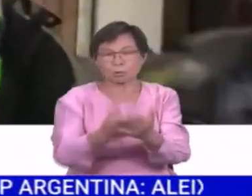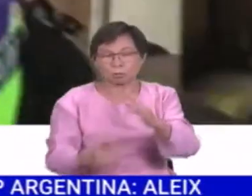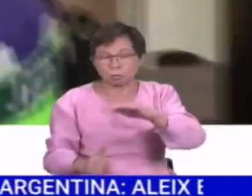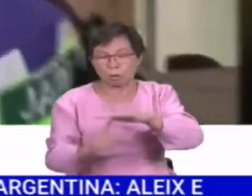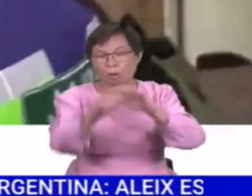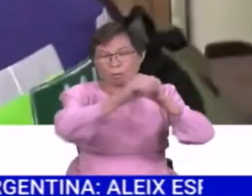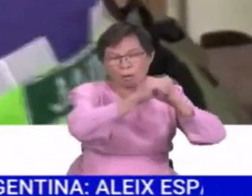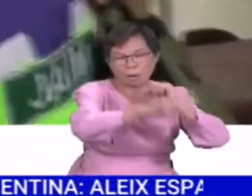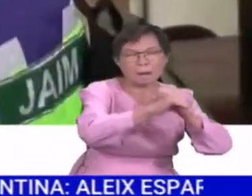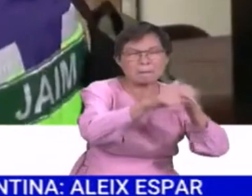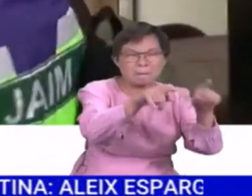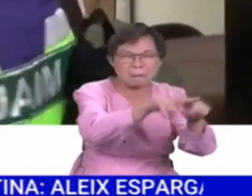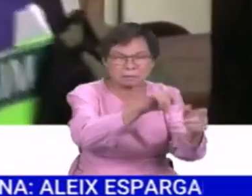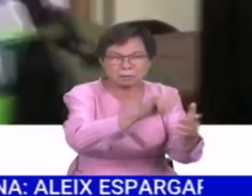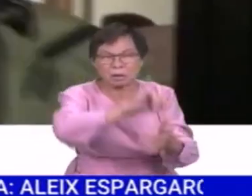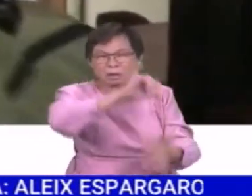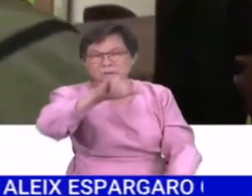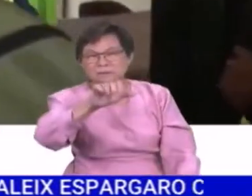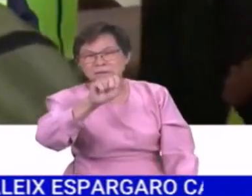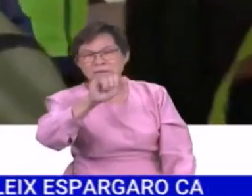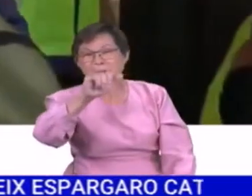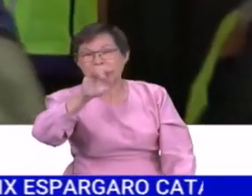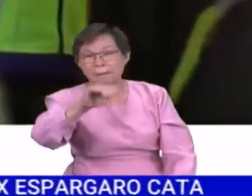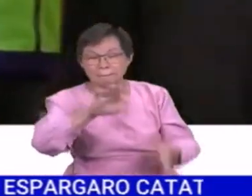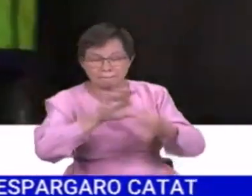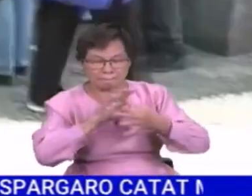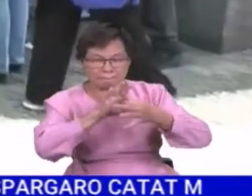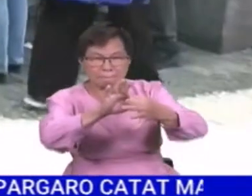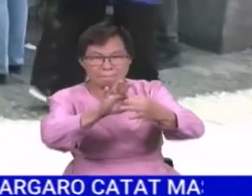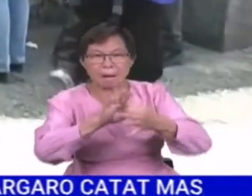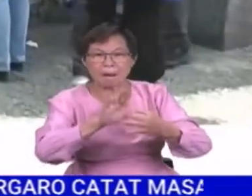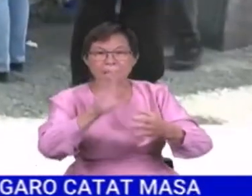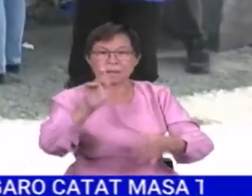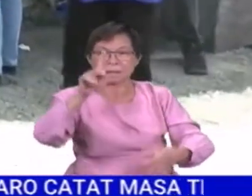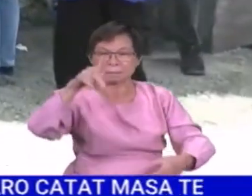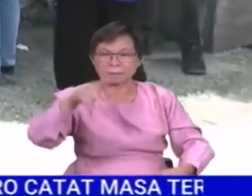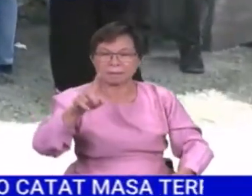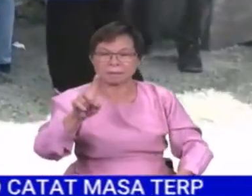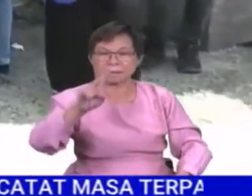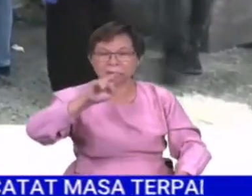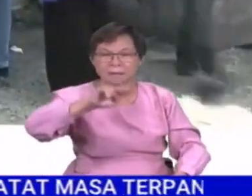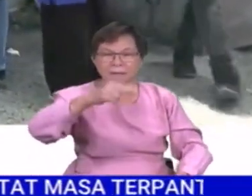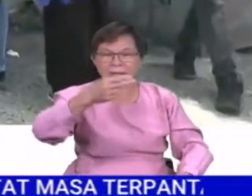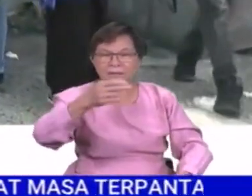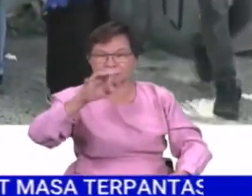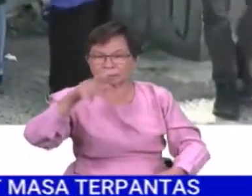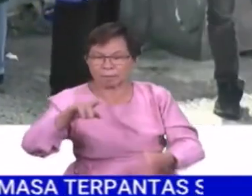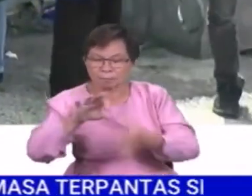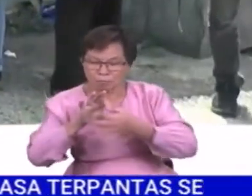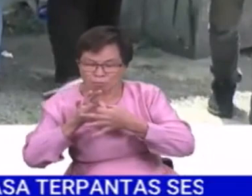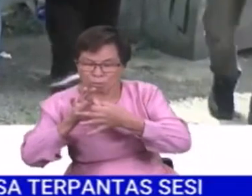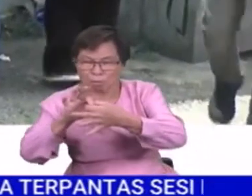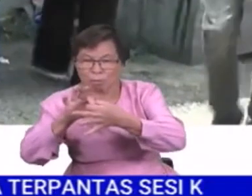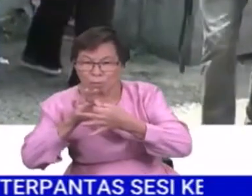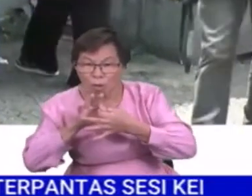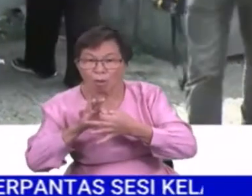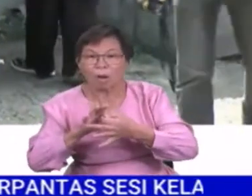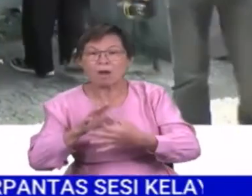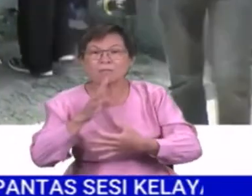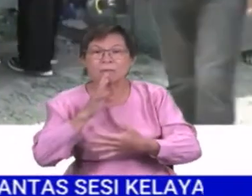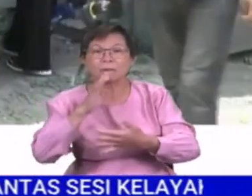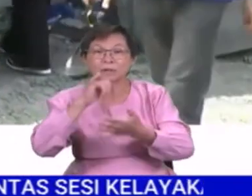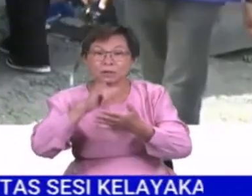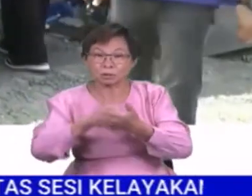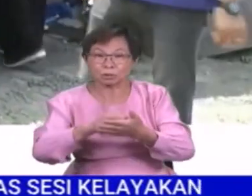kewujudan iklan Sumpah itu jaim akan bekerjasama dengan Kementerian Perdagangan dalam negeri dan hal ehwal pengguna Negeri Dia